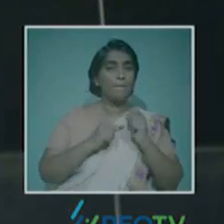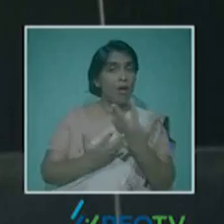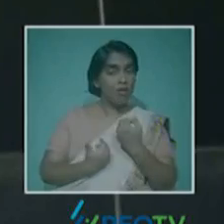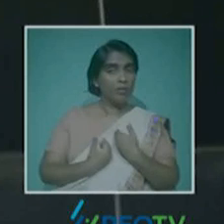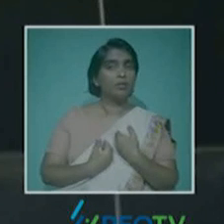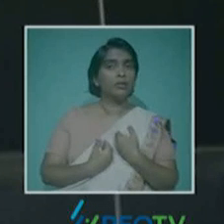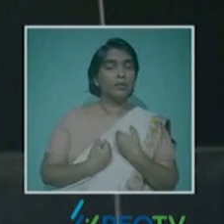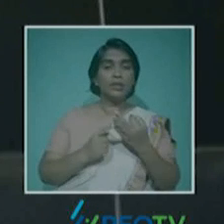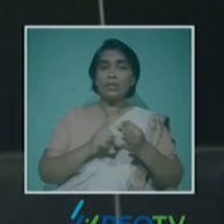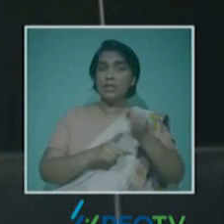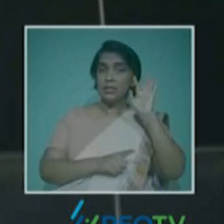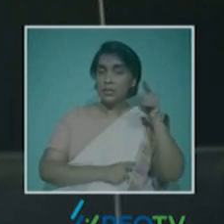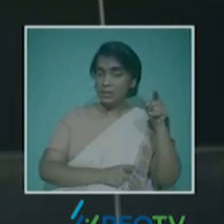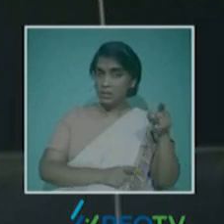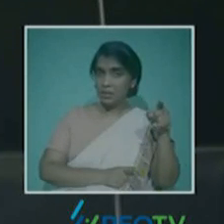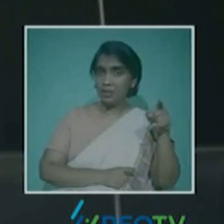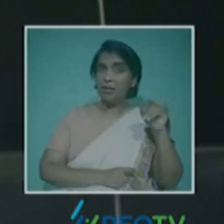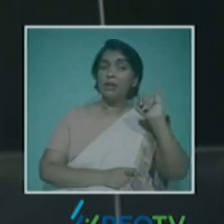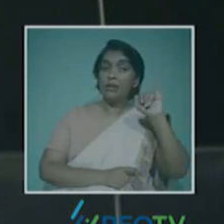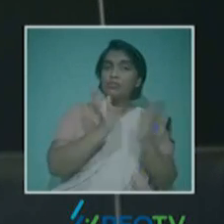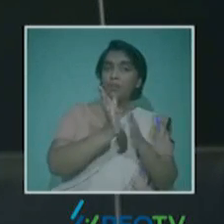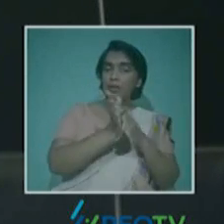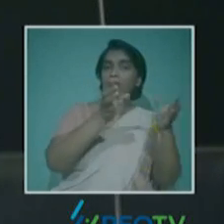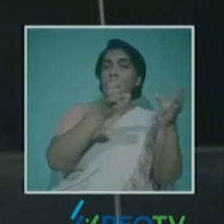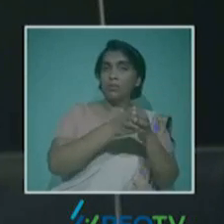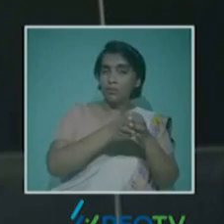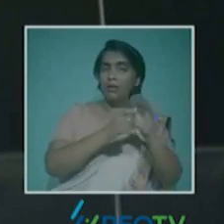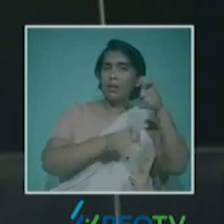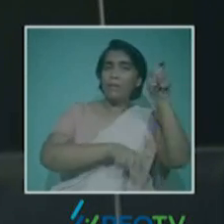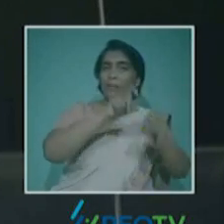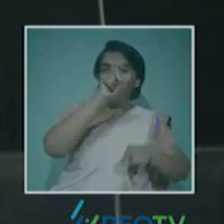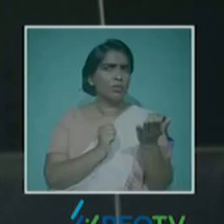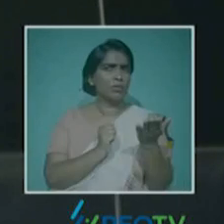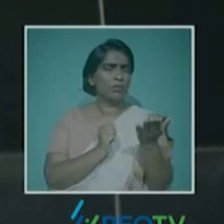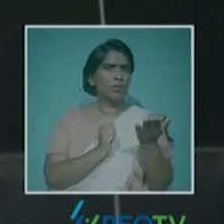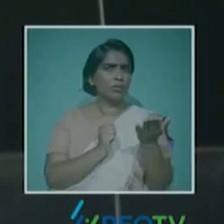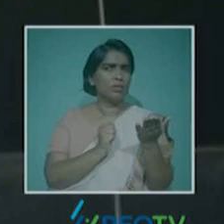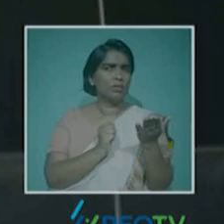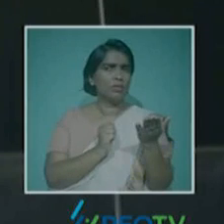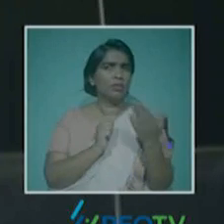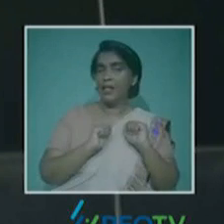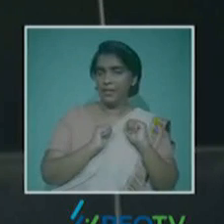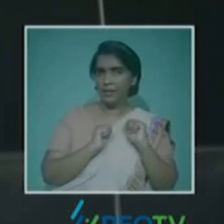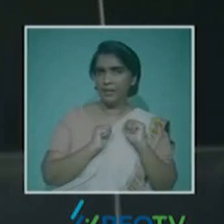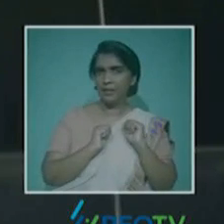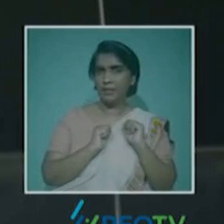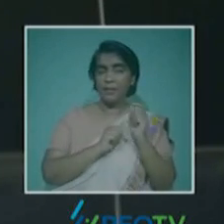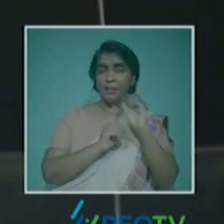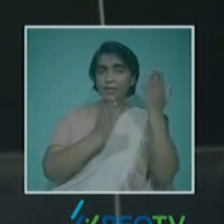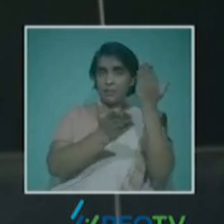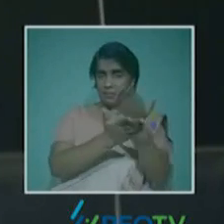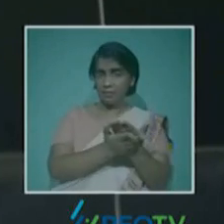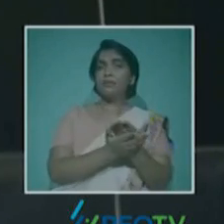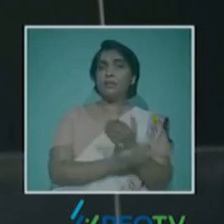නෙමෙයි. ජනාධිපතිවරයාගේ සමහර කමිටුවල නොයෙකුත් පුද්ගලයන්ට මේක දීලා තියෙනවා. මම මේක සභාගත කරන්නේ නැහැ. සභාගත කරොතින්